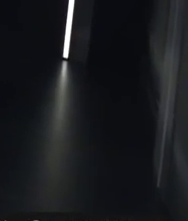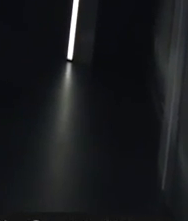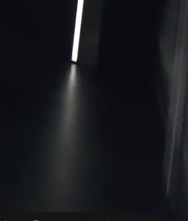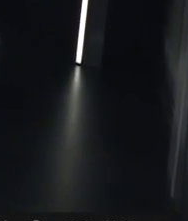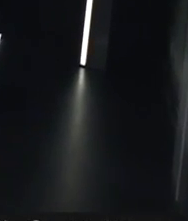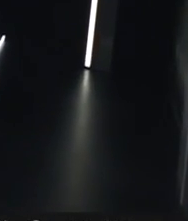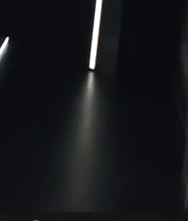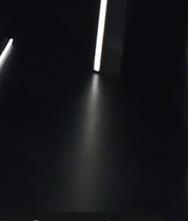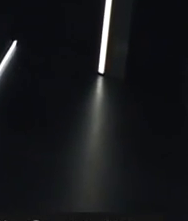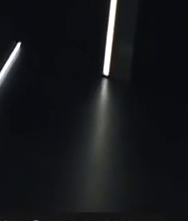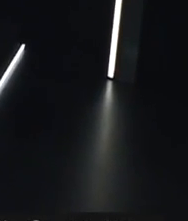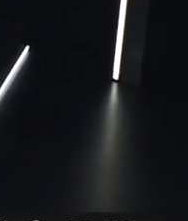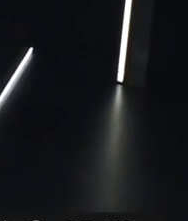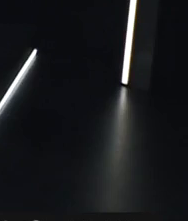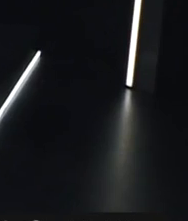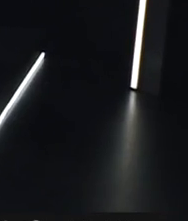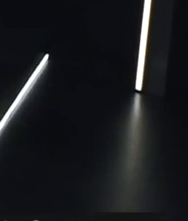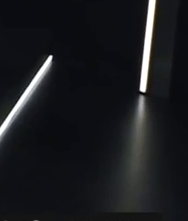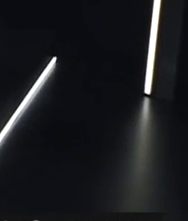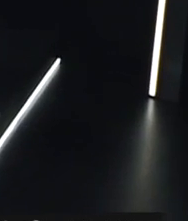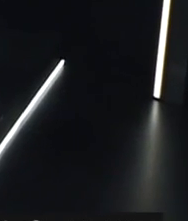으 있습니다